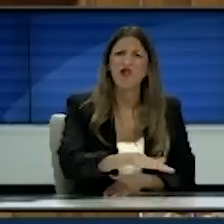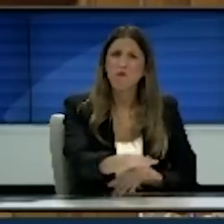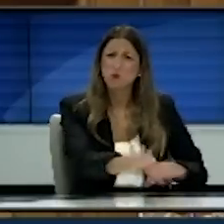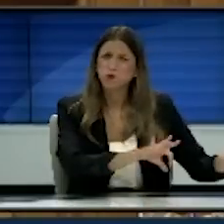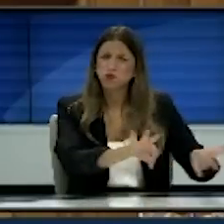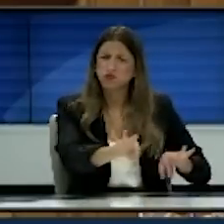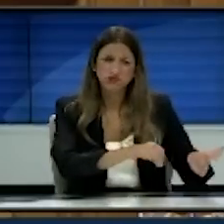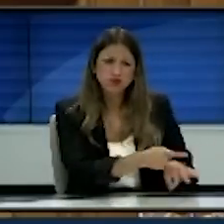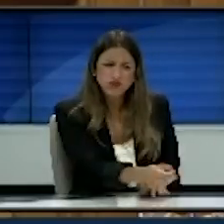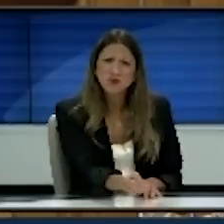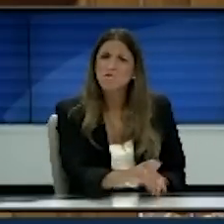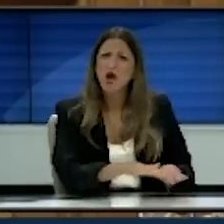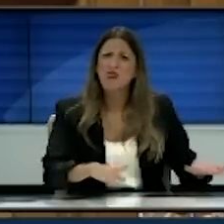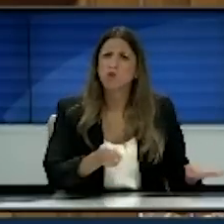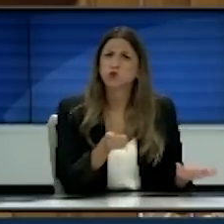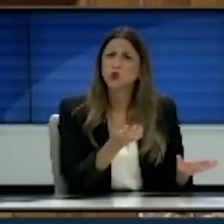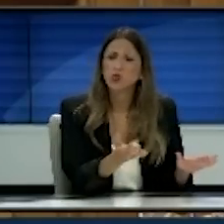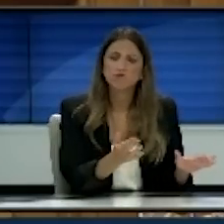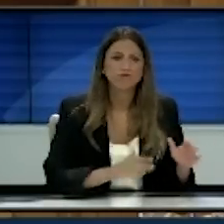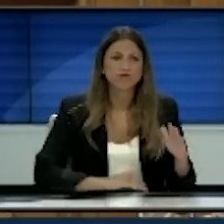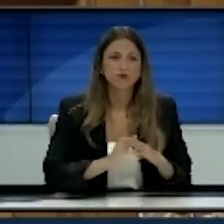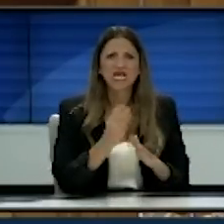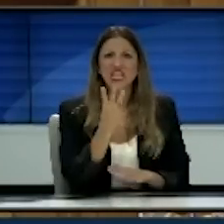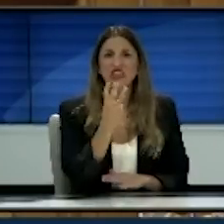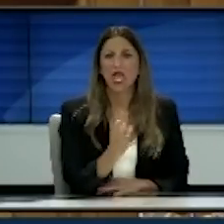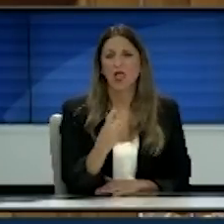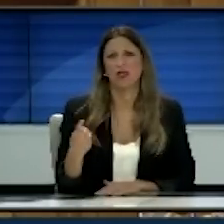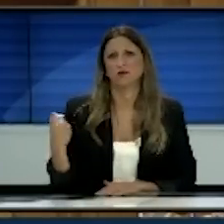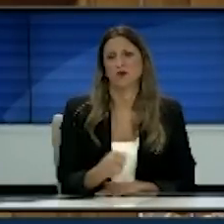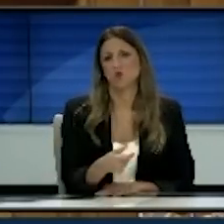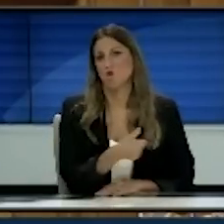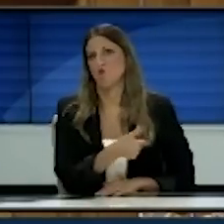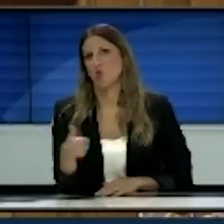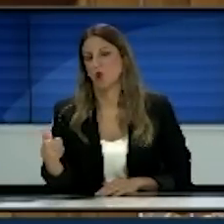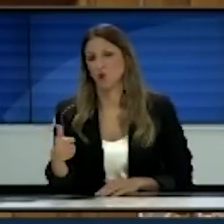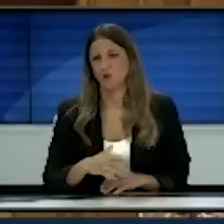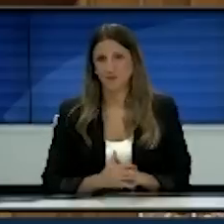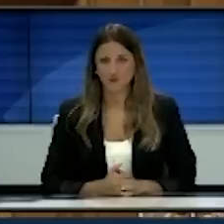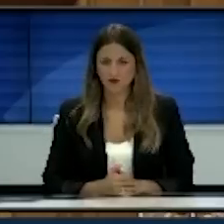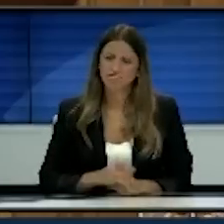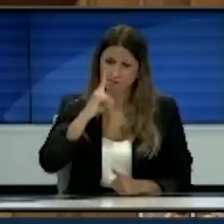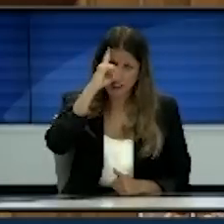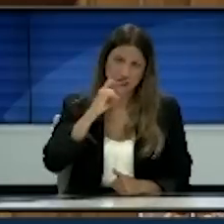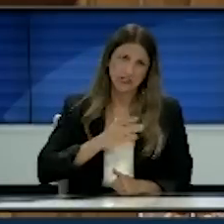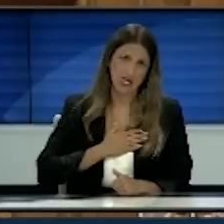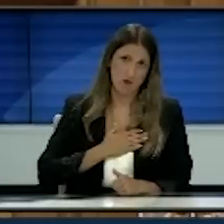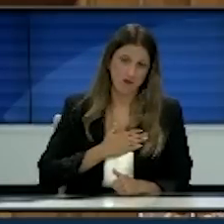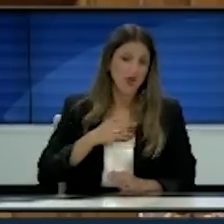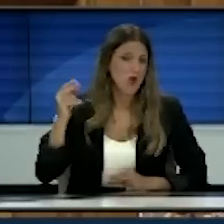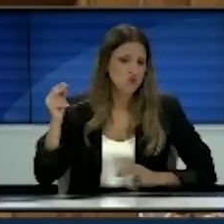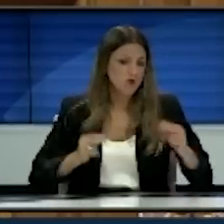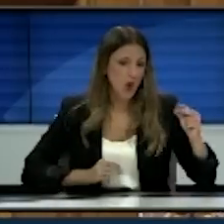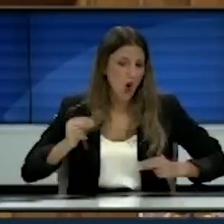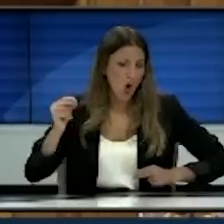ποσοστό κάλυψης των αναγκών έφτασε μόλις το 30% των αναγκών. Αλλά ξέρουμε, το πρόβλημα θα